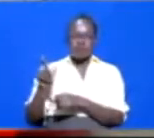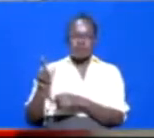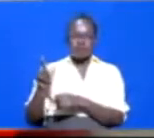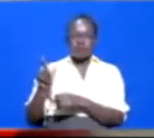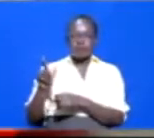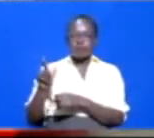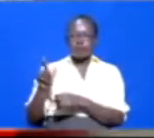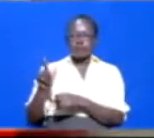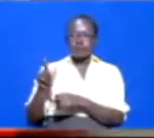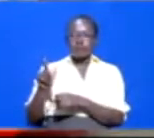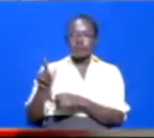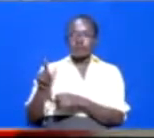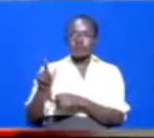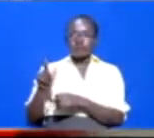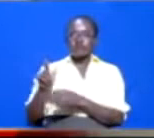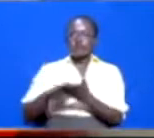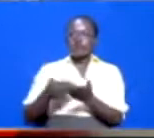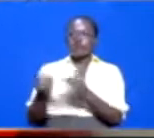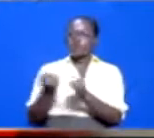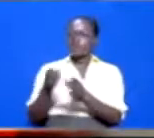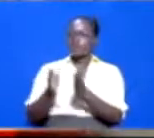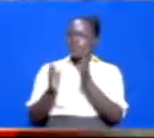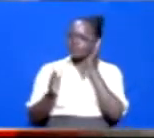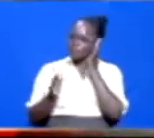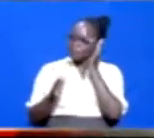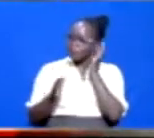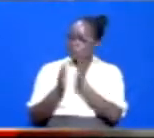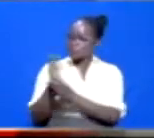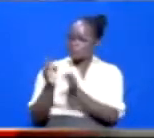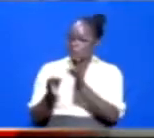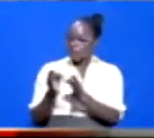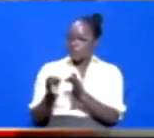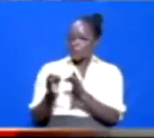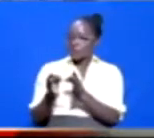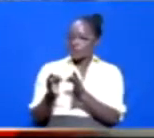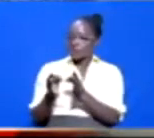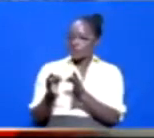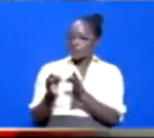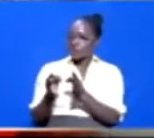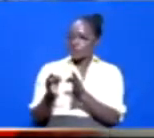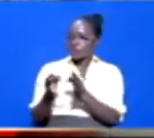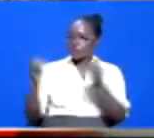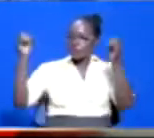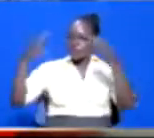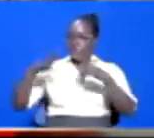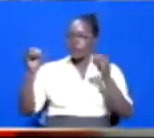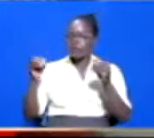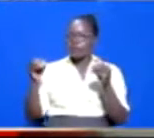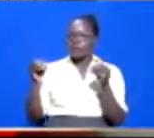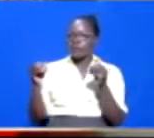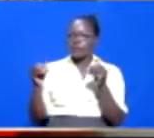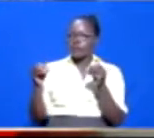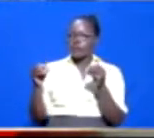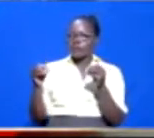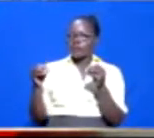kwamba uchaguzi itapendekezwa kwa njia fulani. So ikiwa hakuna hiyo clarity kwa